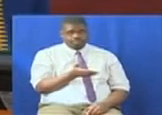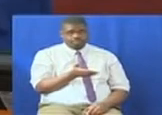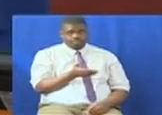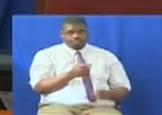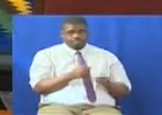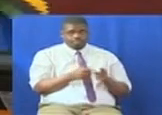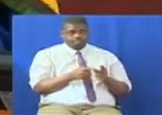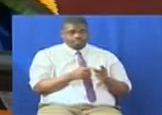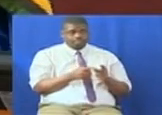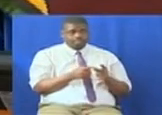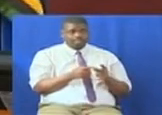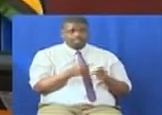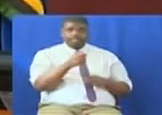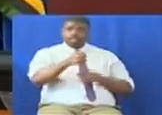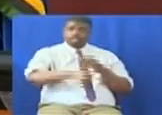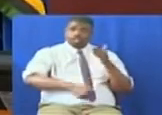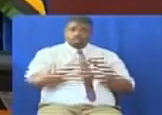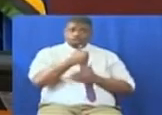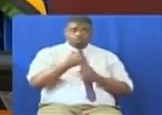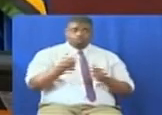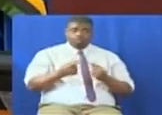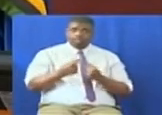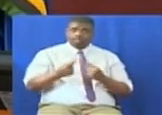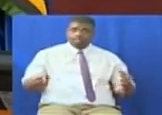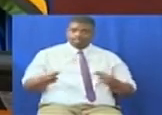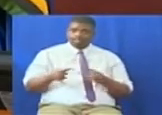mheshimiwa kiongozi wa upinzani bungeni